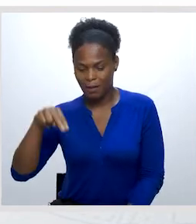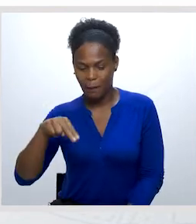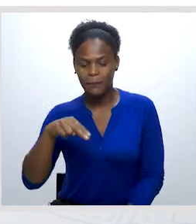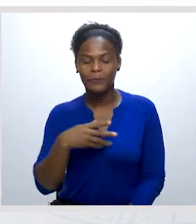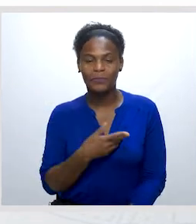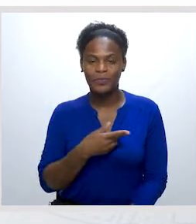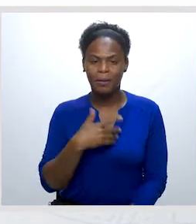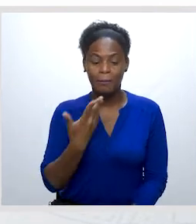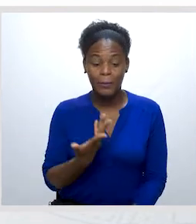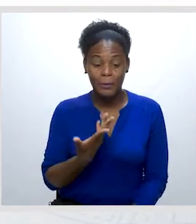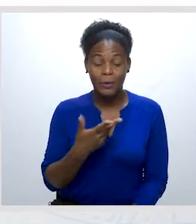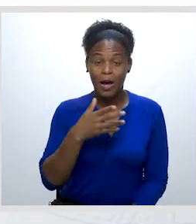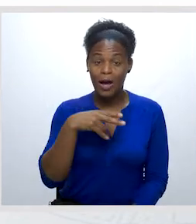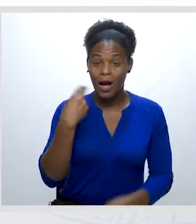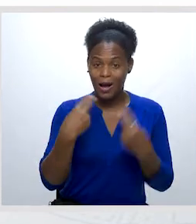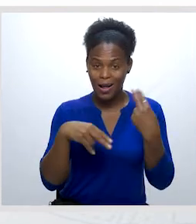le déjeuner?